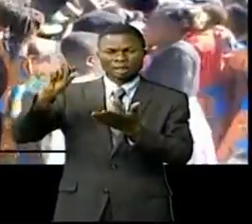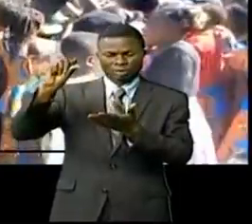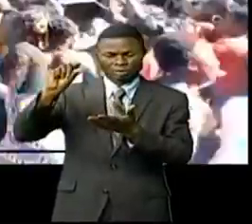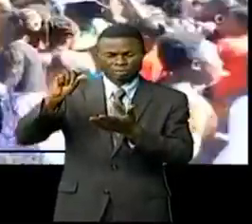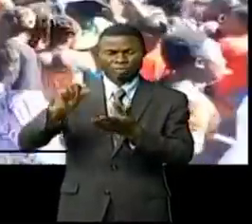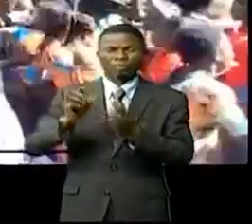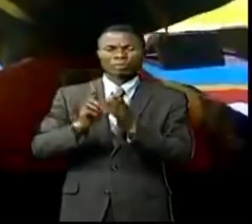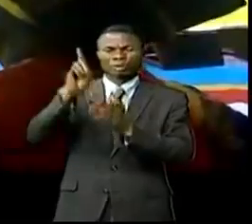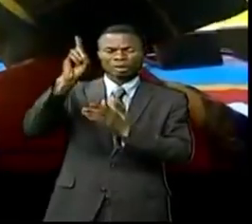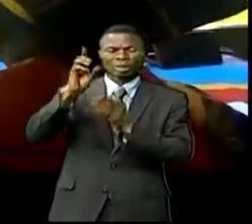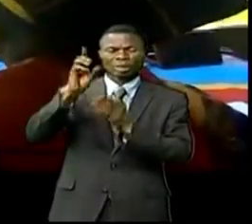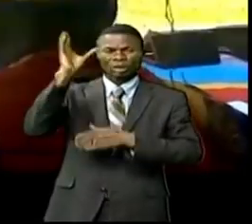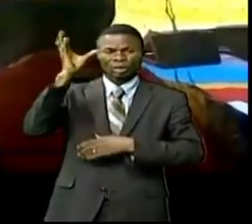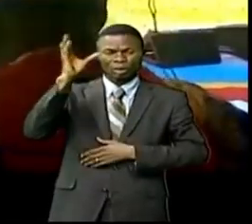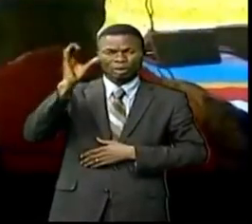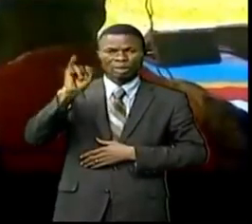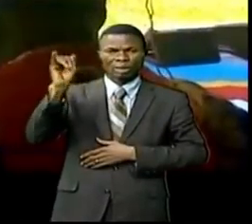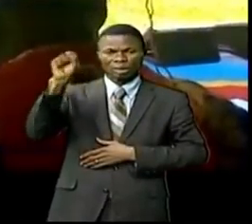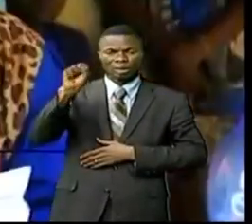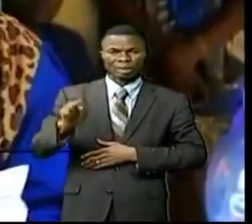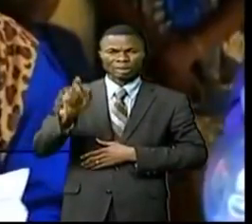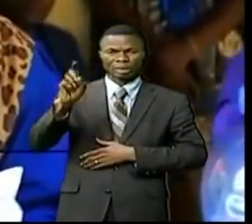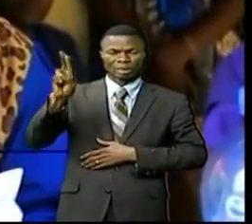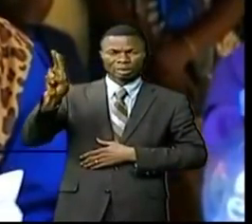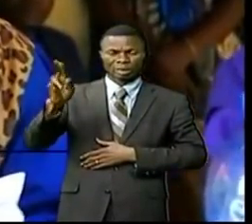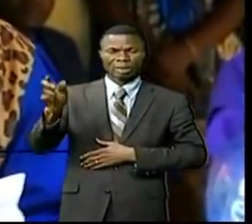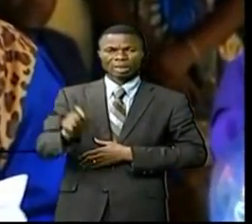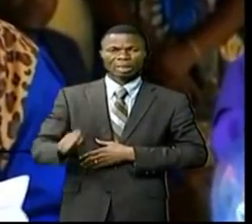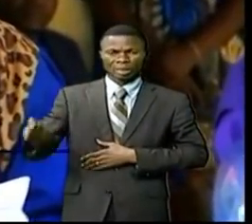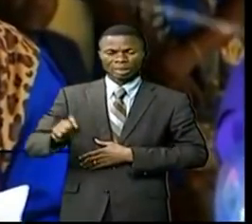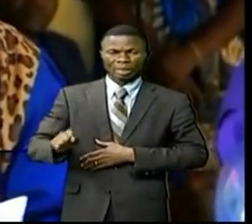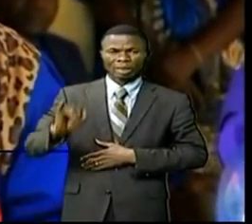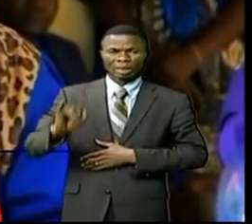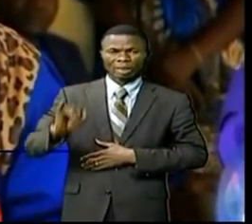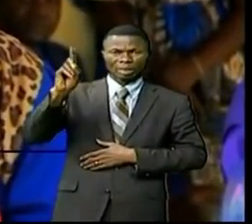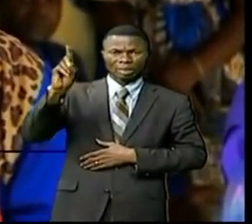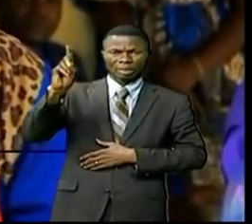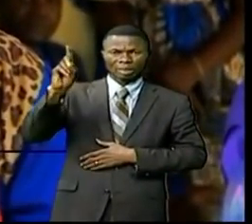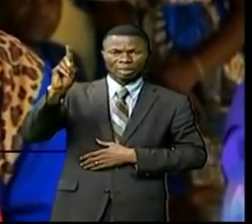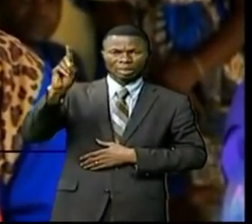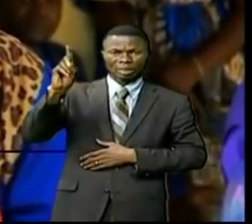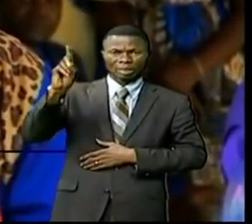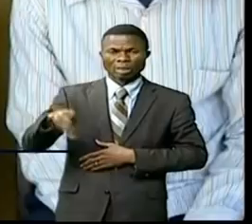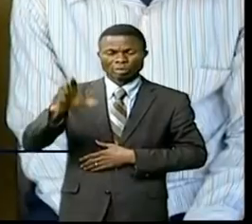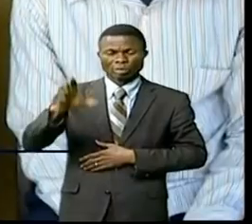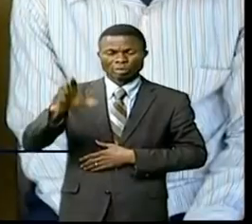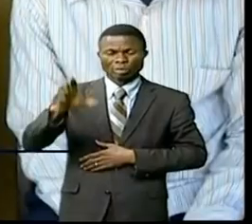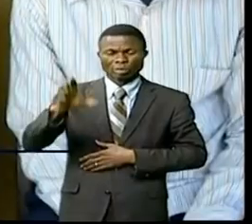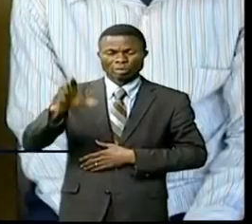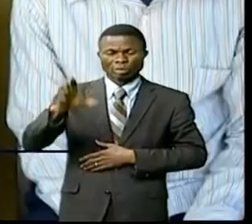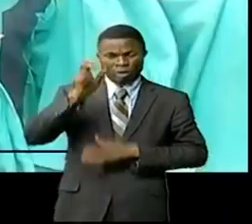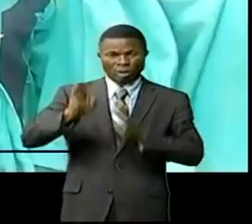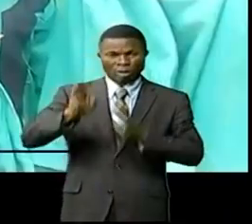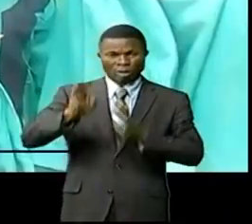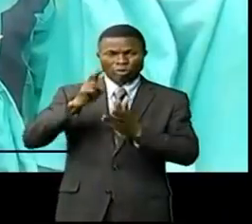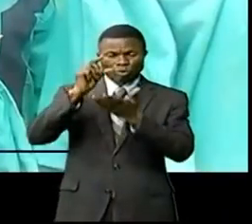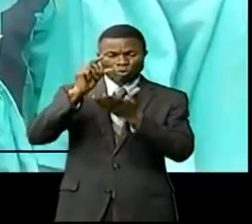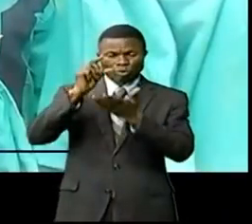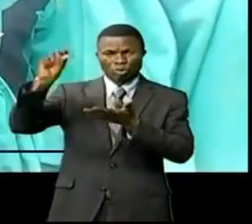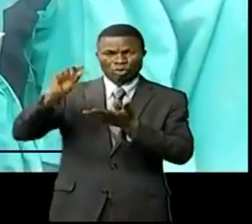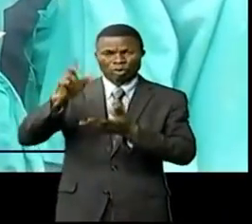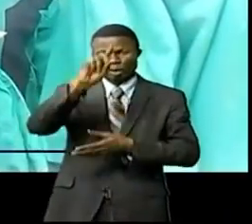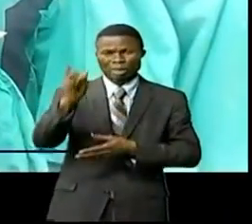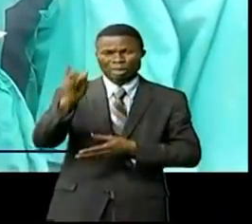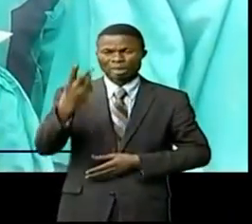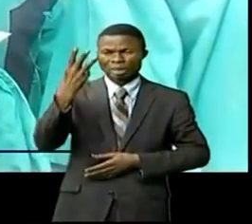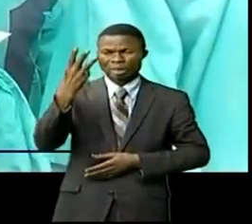développement rural, ISDER Mbeo, dans le territoire d'Idiofa, dans la province du Kwilu, 12 gradués et 32 licenciés